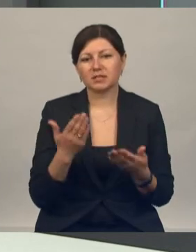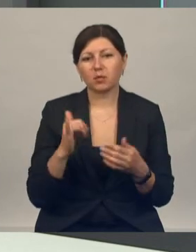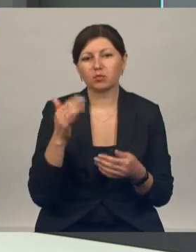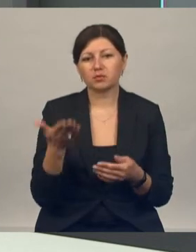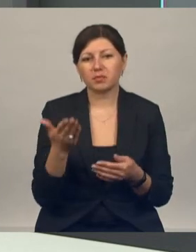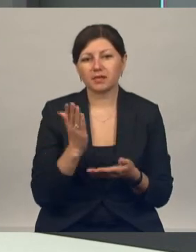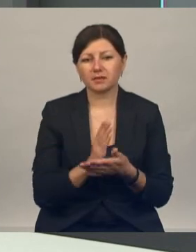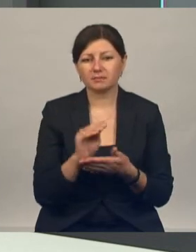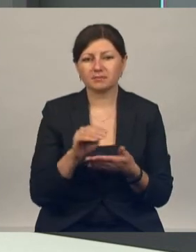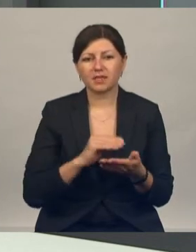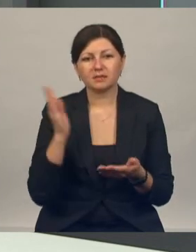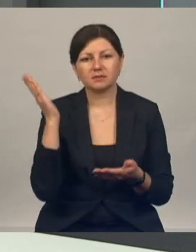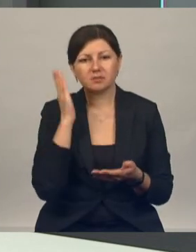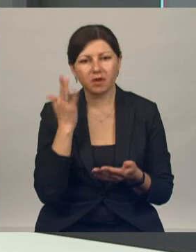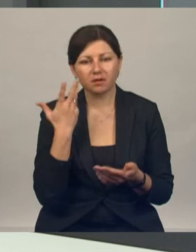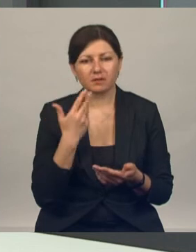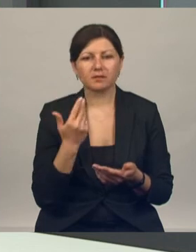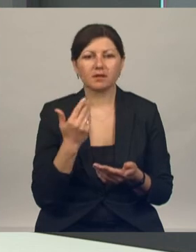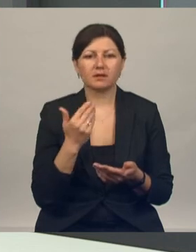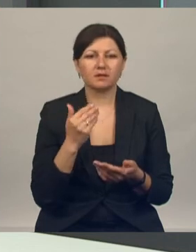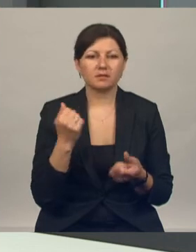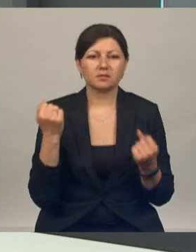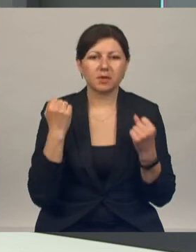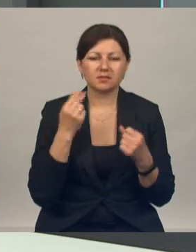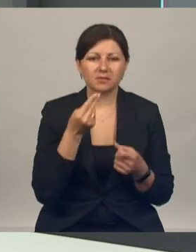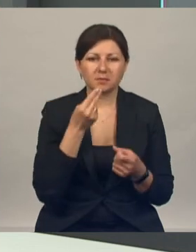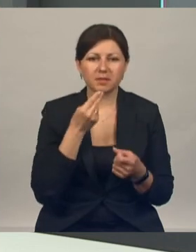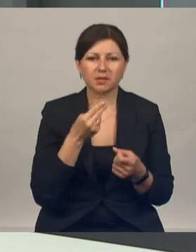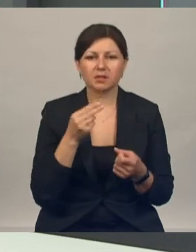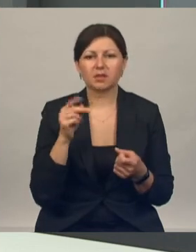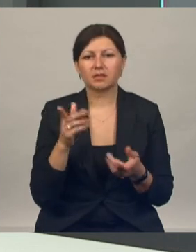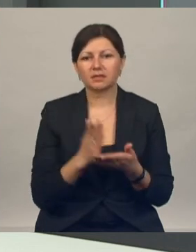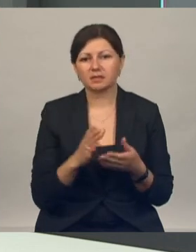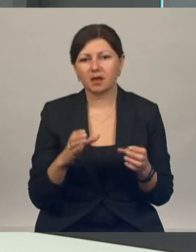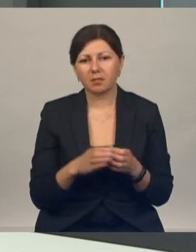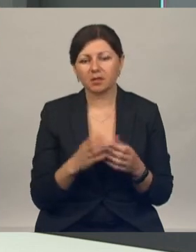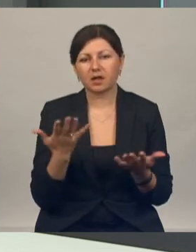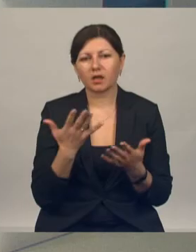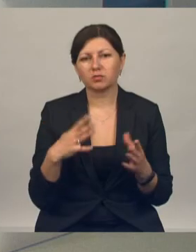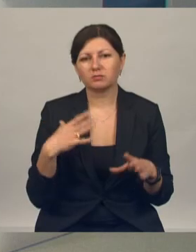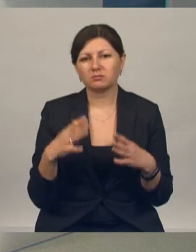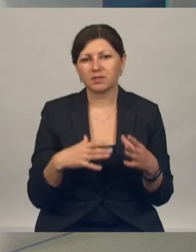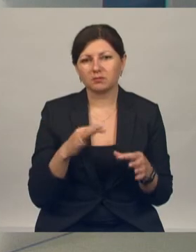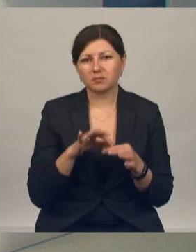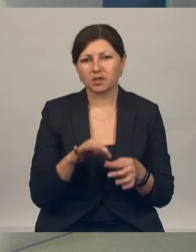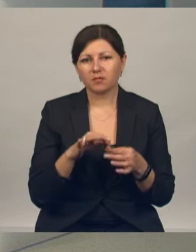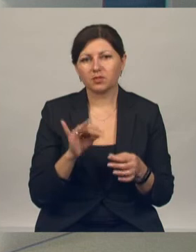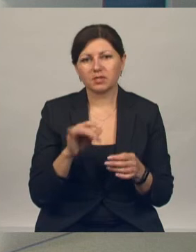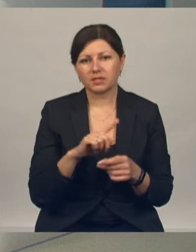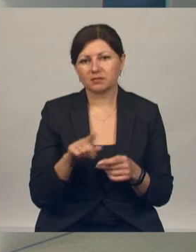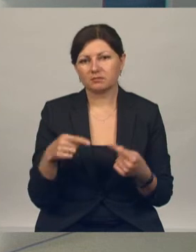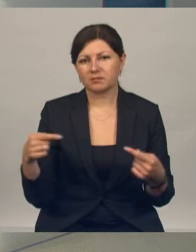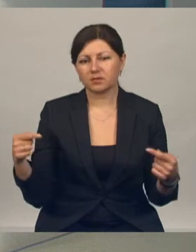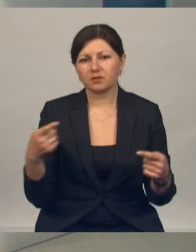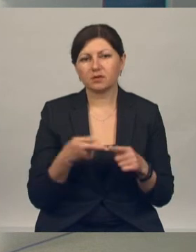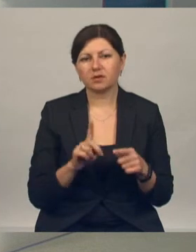четкое расписание сна, у тебя есть спортивное питание, у тебя есть команда, которая тренировка проводит и так далее. То